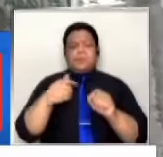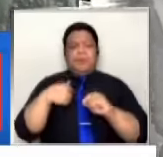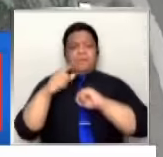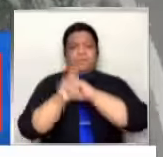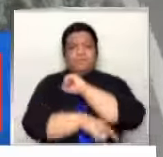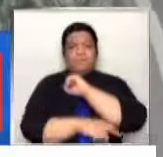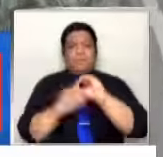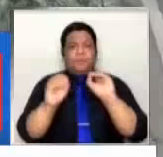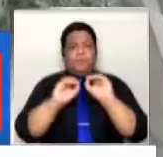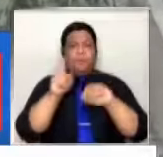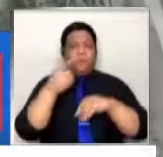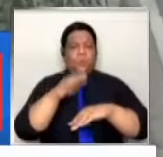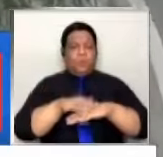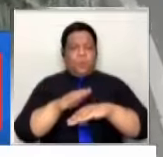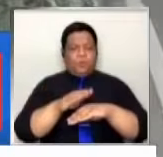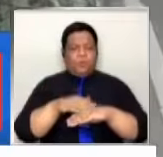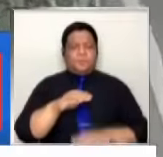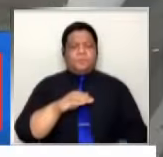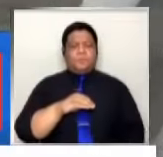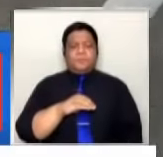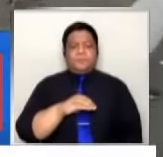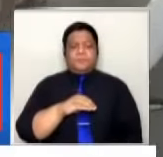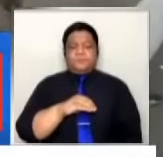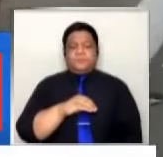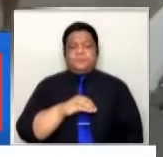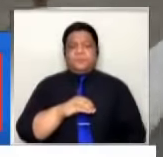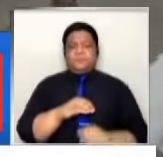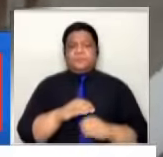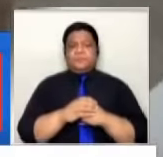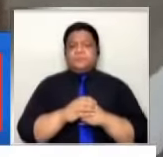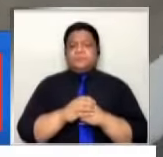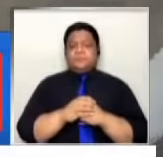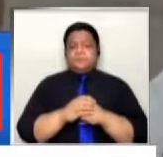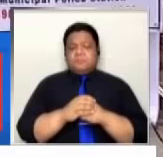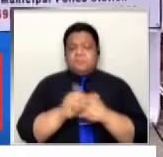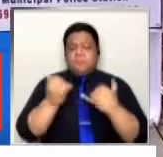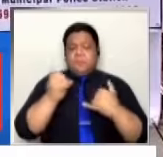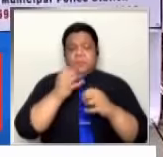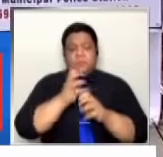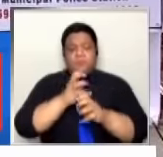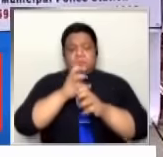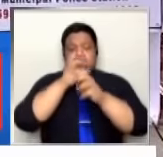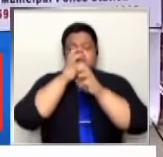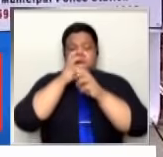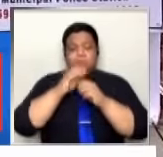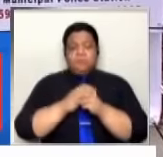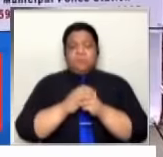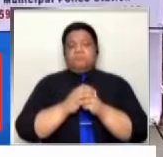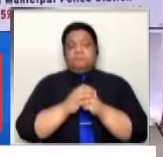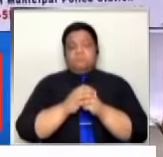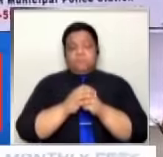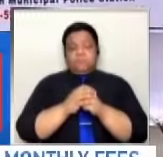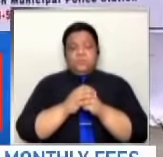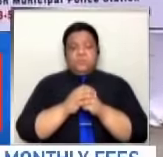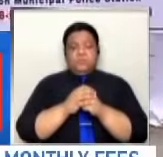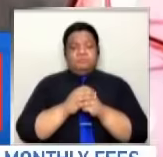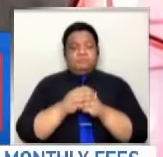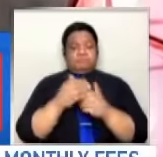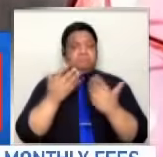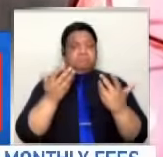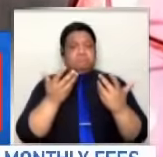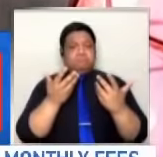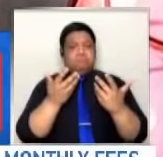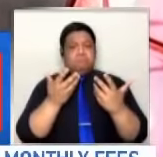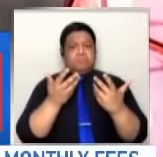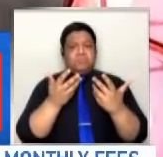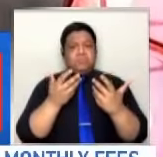warning lang po. Eh, yung pag-iipit po sa pagbabantay no, sa ating quarantine control points sa NCR Plus Bubble ngayong